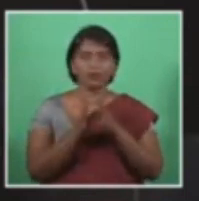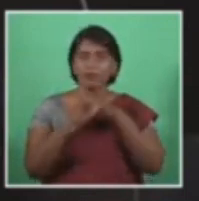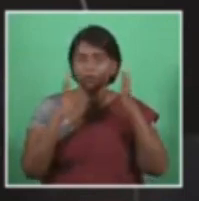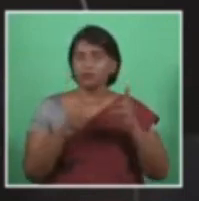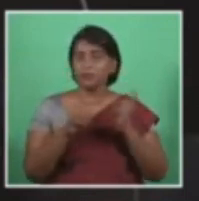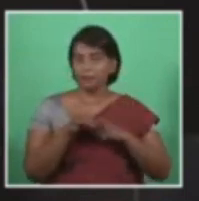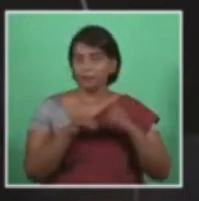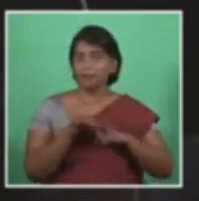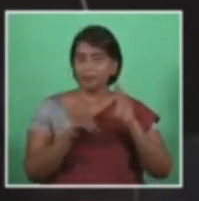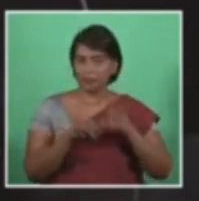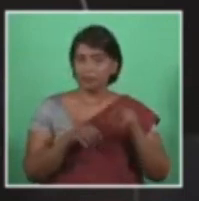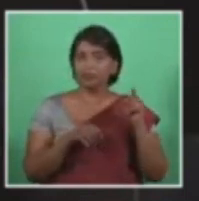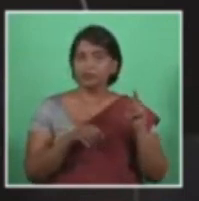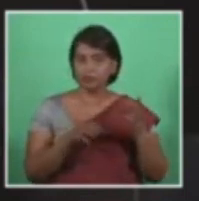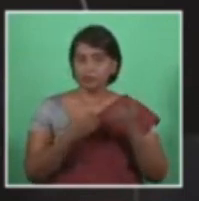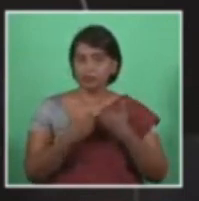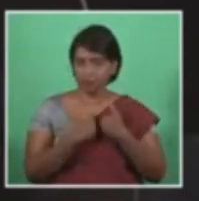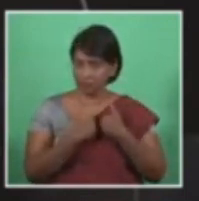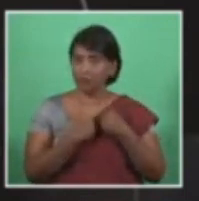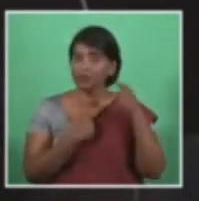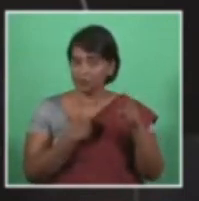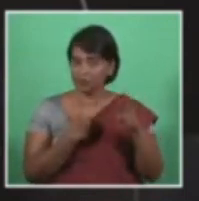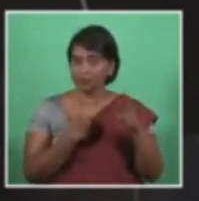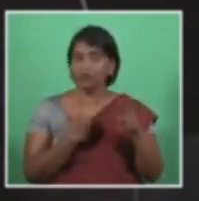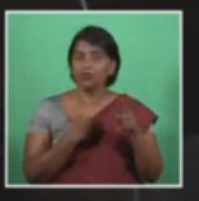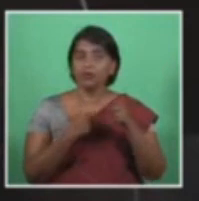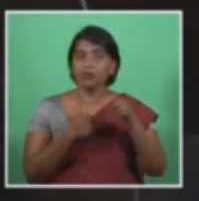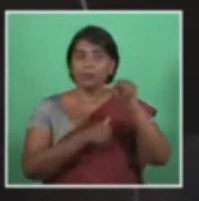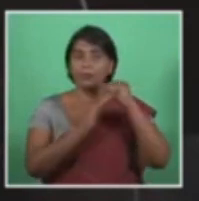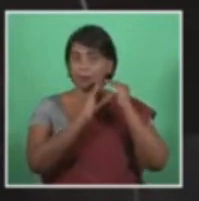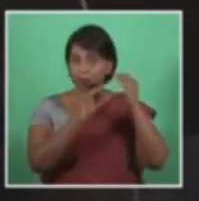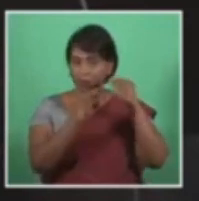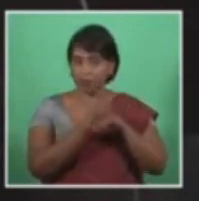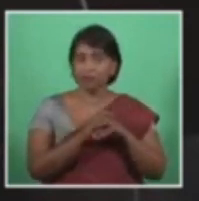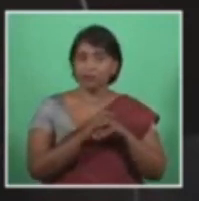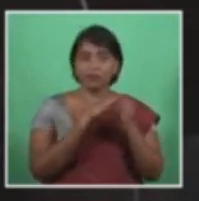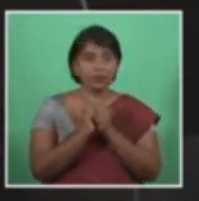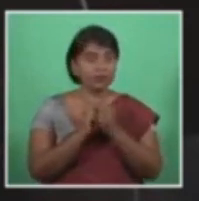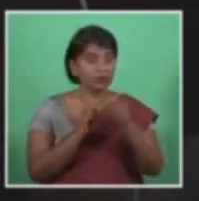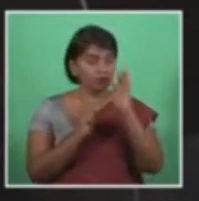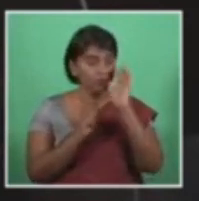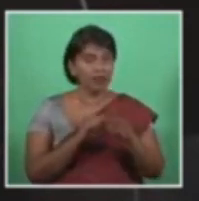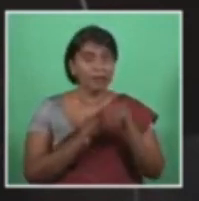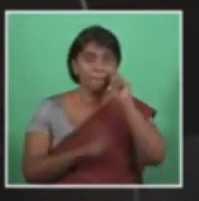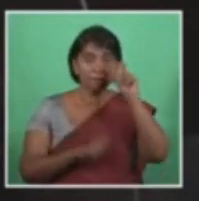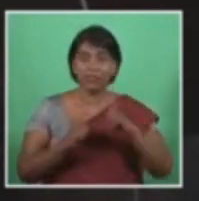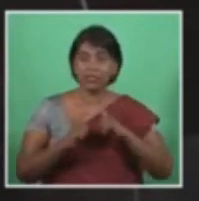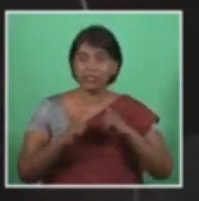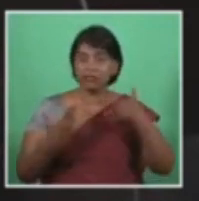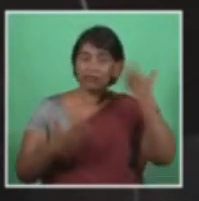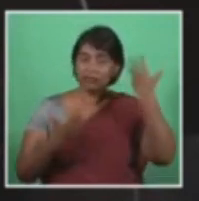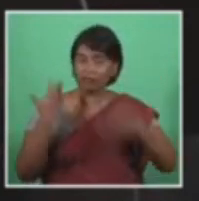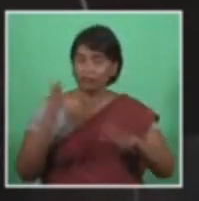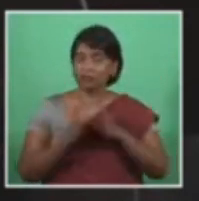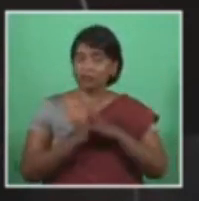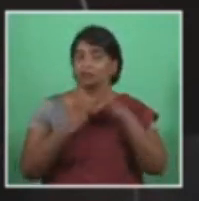පිළිබඳ බරපතල ප්‍රශ්න තියෙනවා. අපි ඒ ඒ ඒ මධ්‍යස්ථාන තුල සිද්ධ වෙන දේවල් නිසා මිනිස් ජීවිත